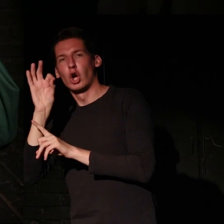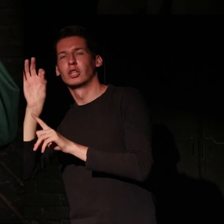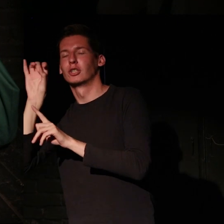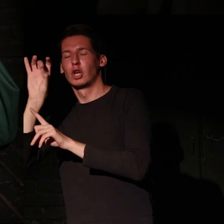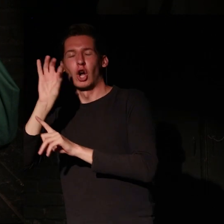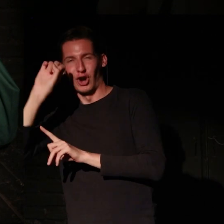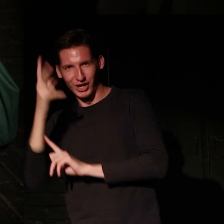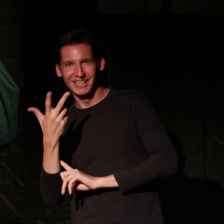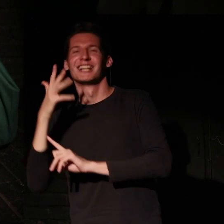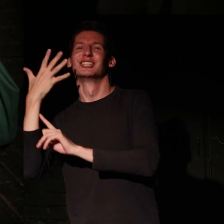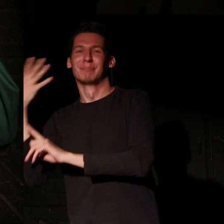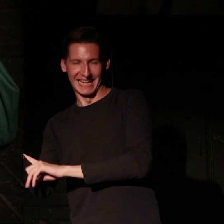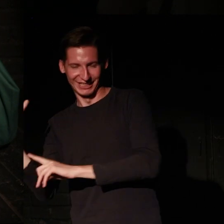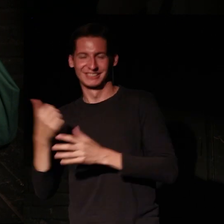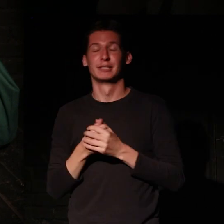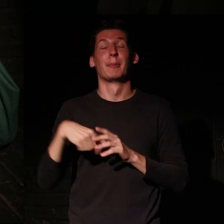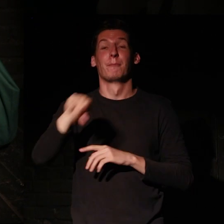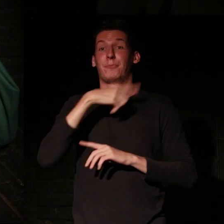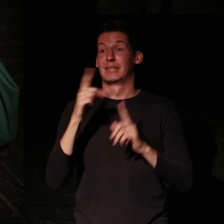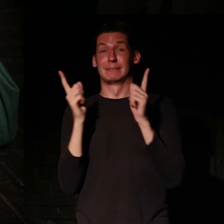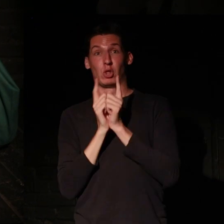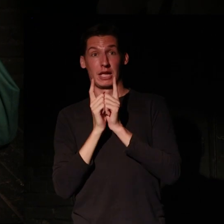festiwalu. Nasze spotkanie...